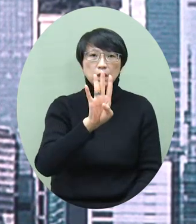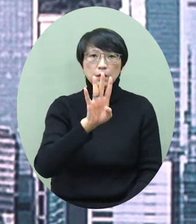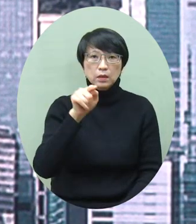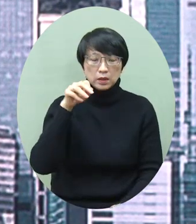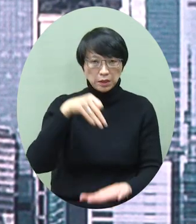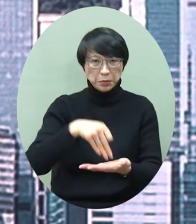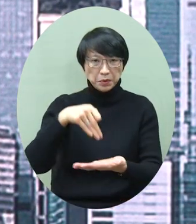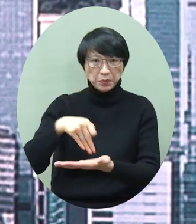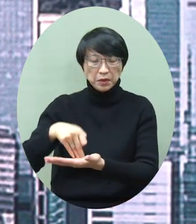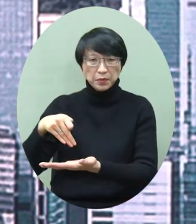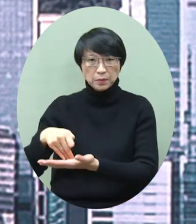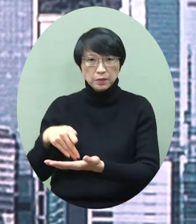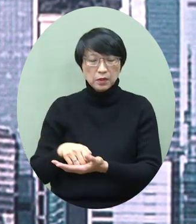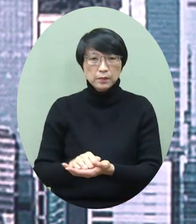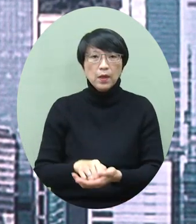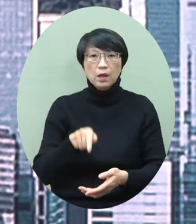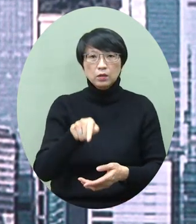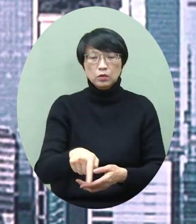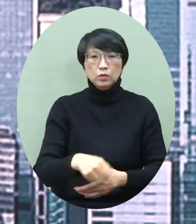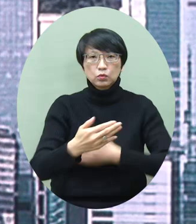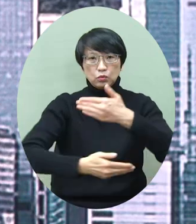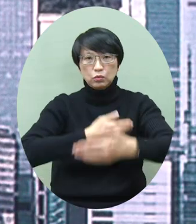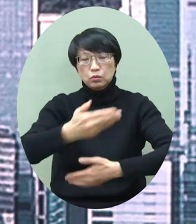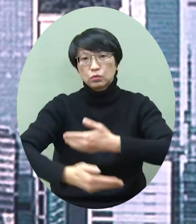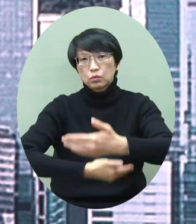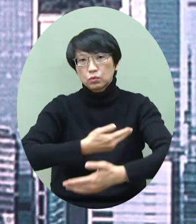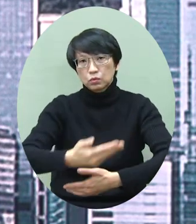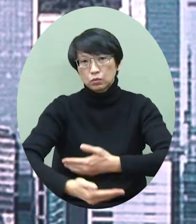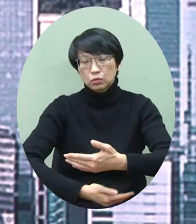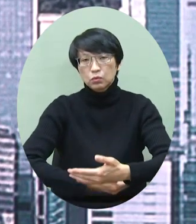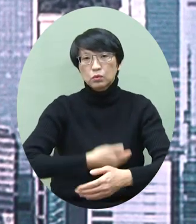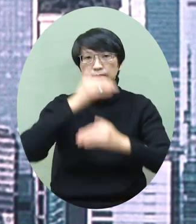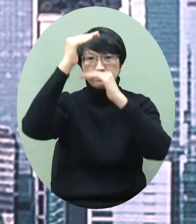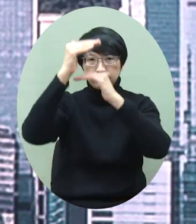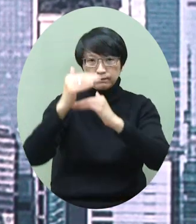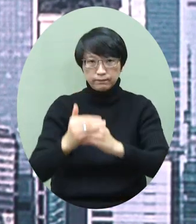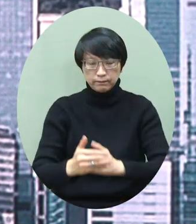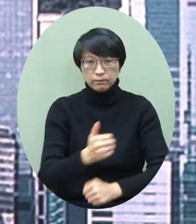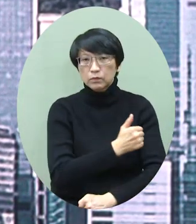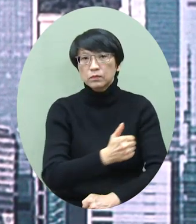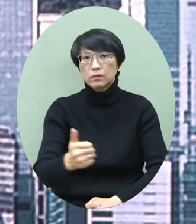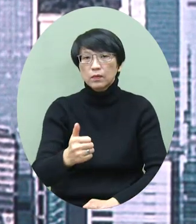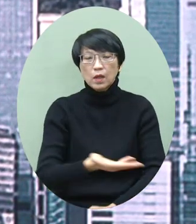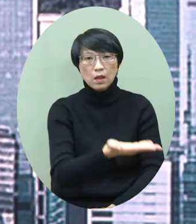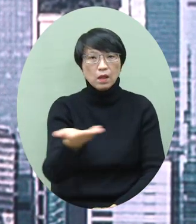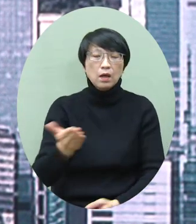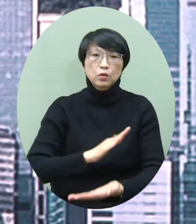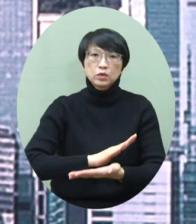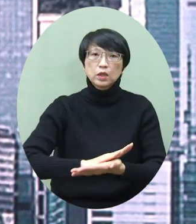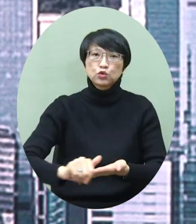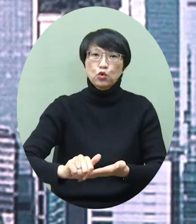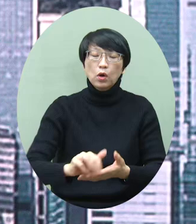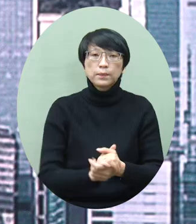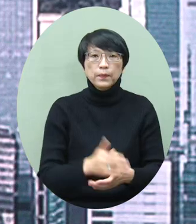簽署，確保咧即係成個嘅推行咧都係。即係有秩序嘅嚇，咁大家亦都清楚，咁所以咧呢